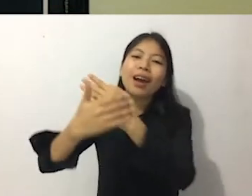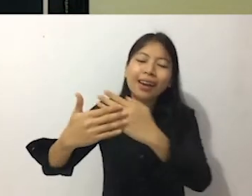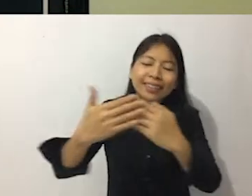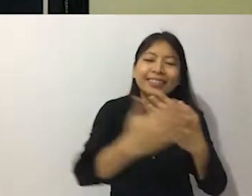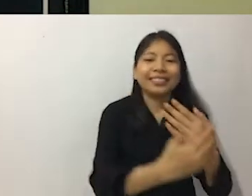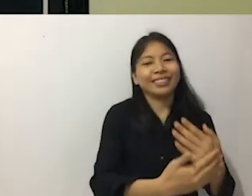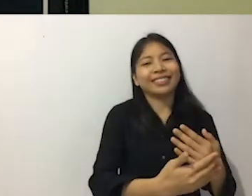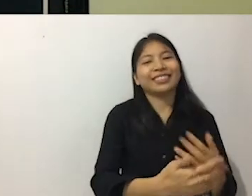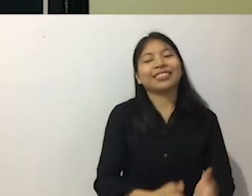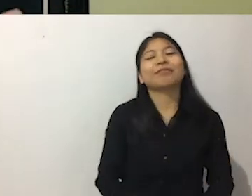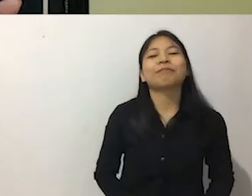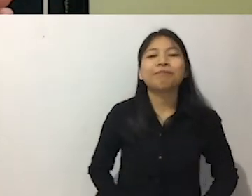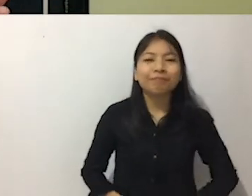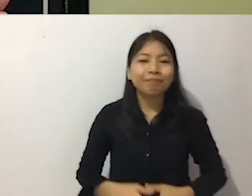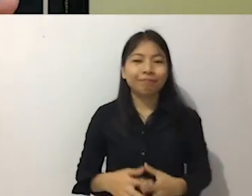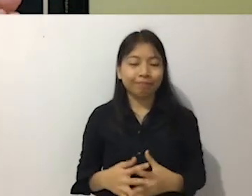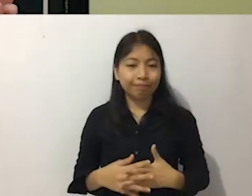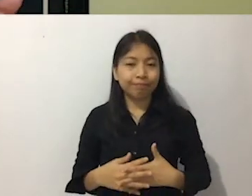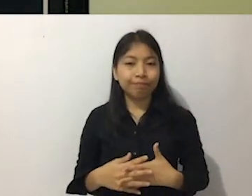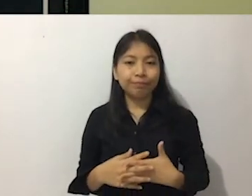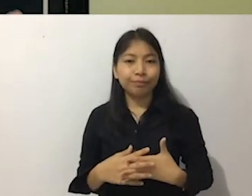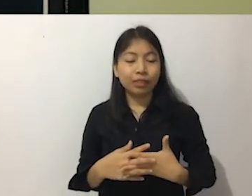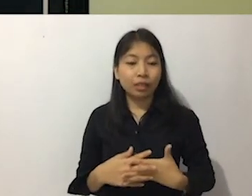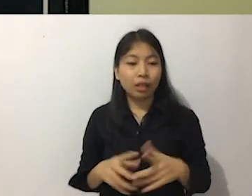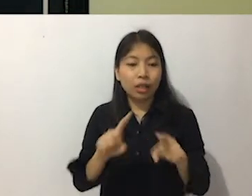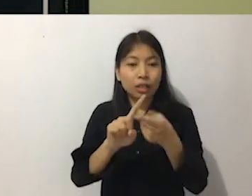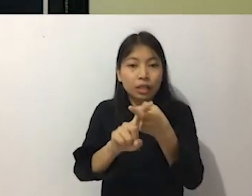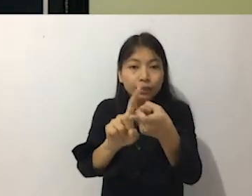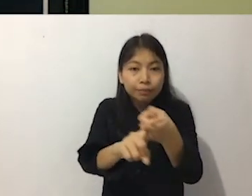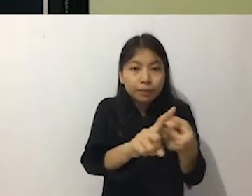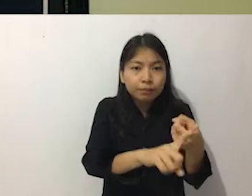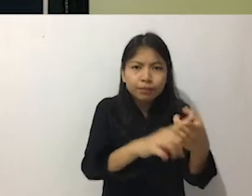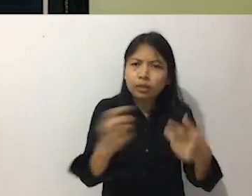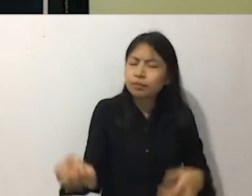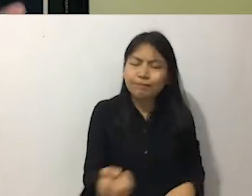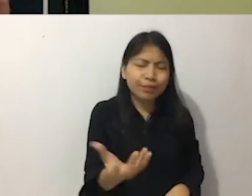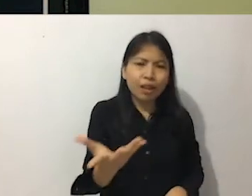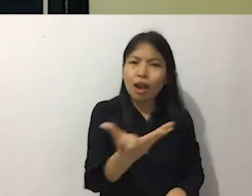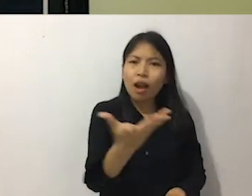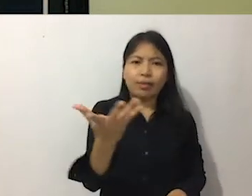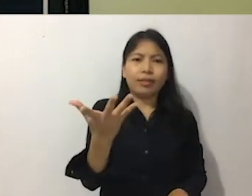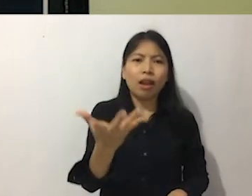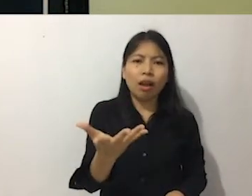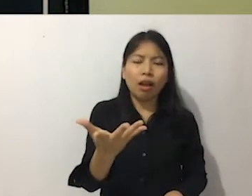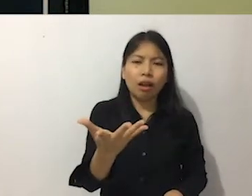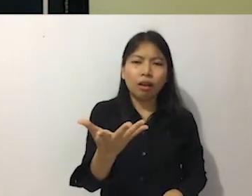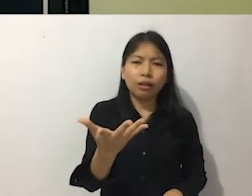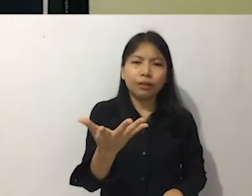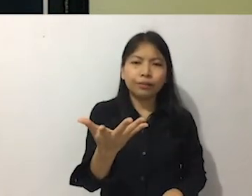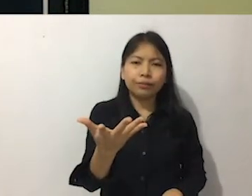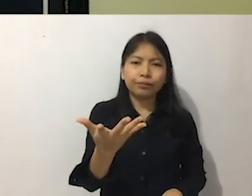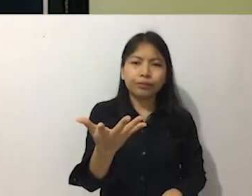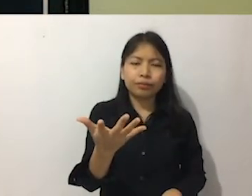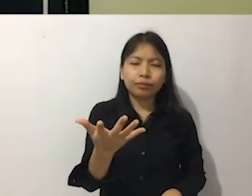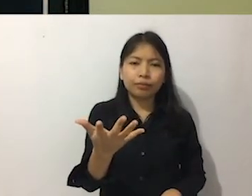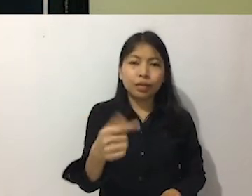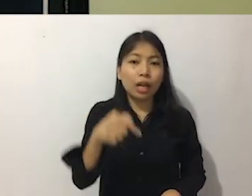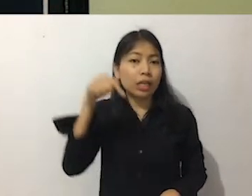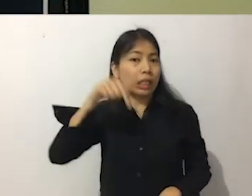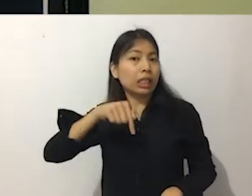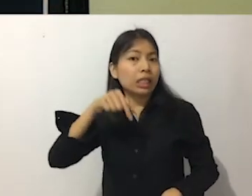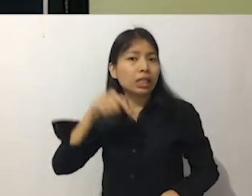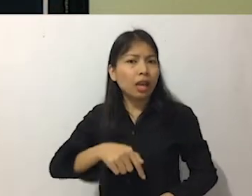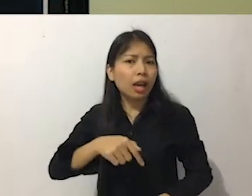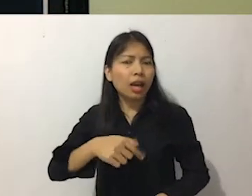teman-teman, bahwa teman-teman berharga, maka bagaimana teman-teman bisa mengungkapkan